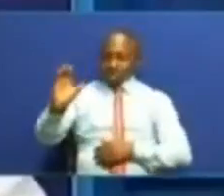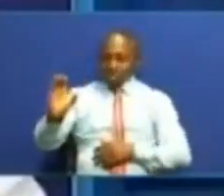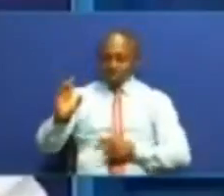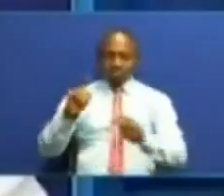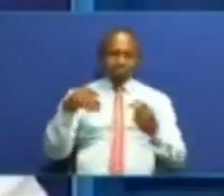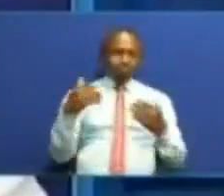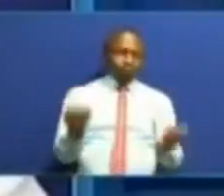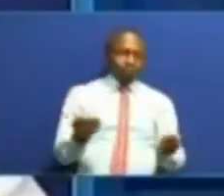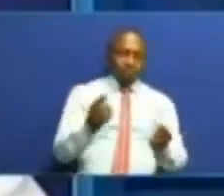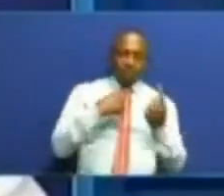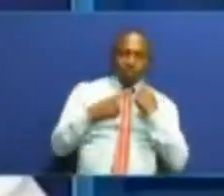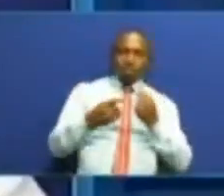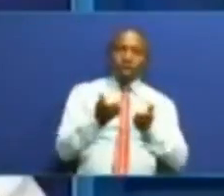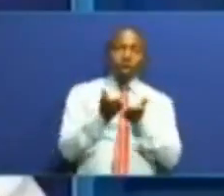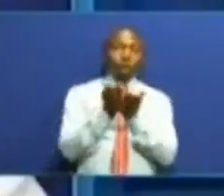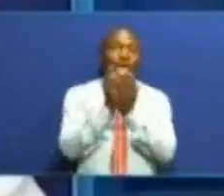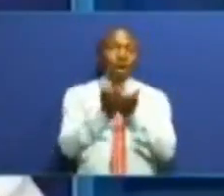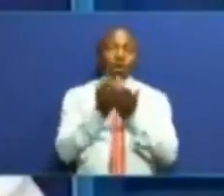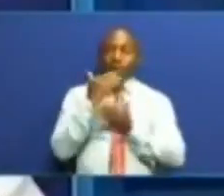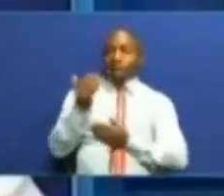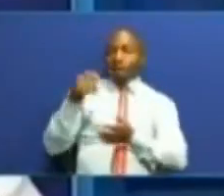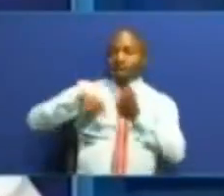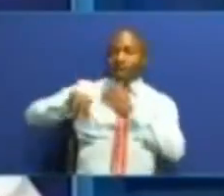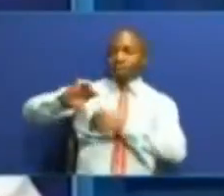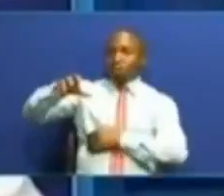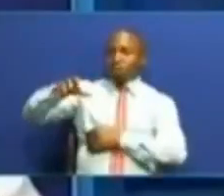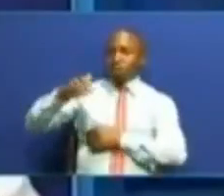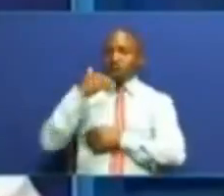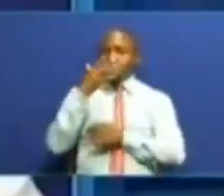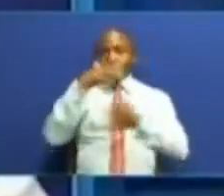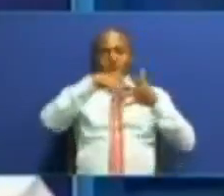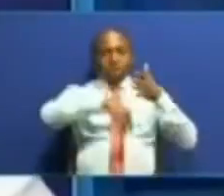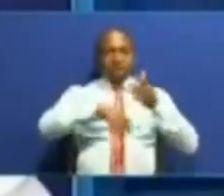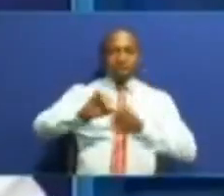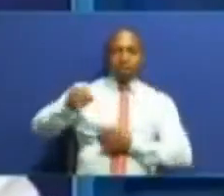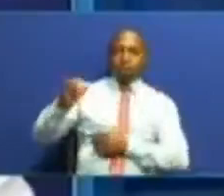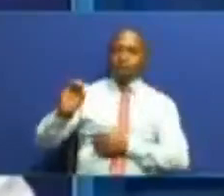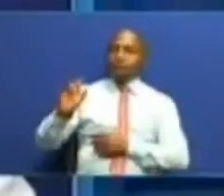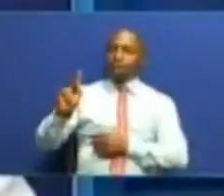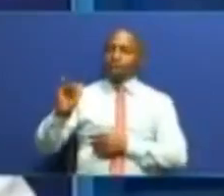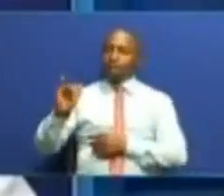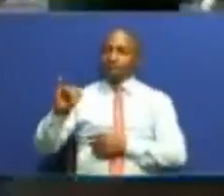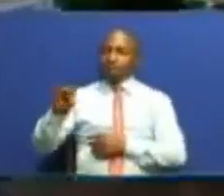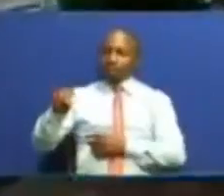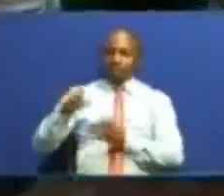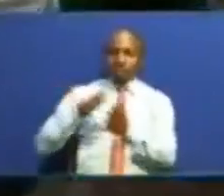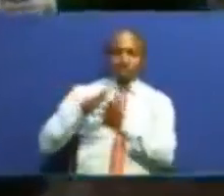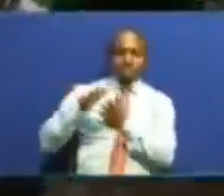na kuzungumza na wadau wa habari mkoani humo. Taarifa zaidi ni ya Joakim Kapembe.